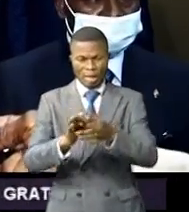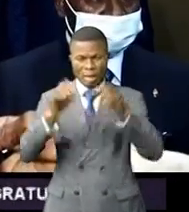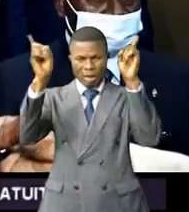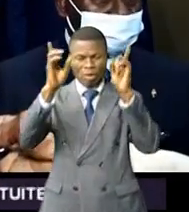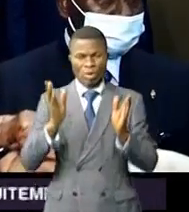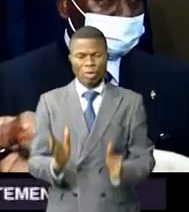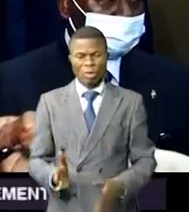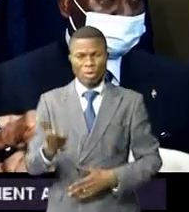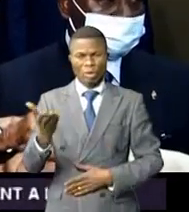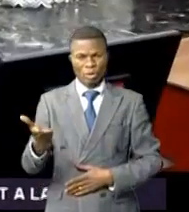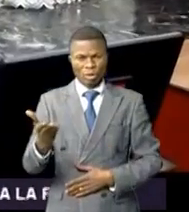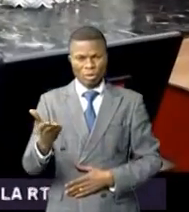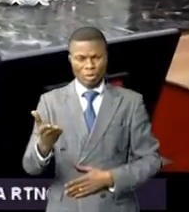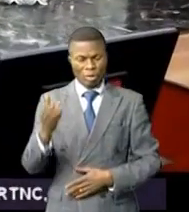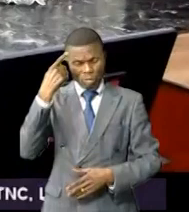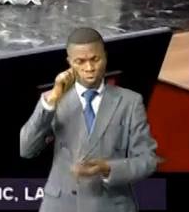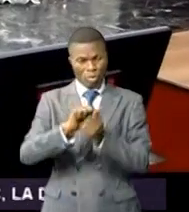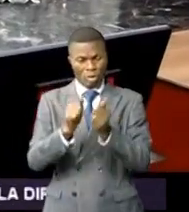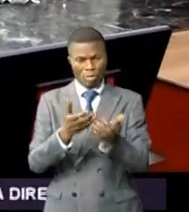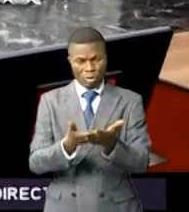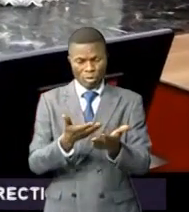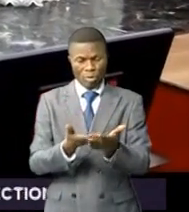bras le corps ce sujet-là,